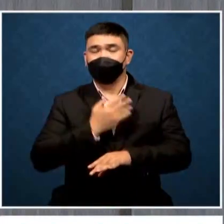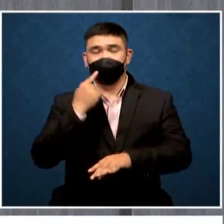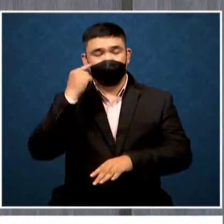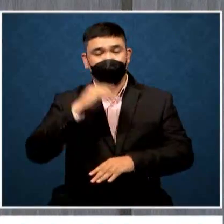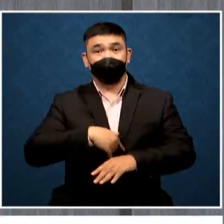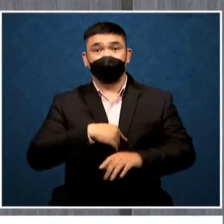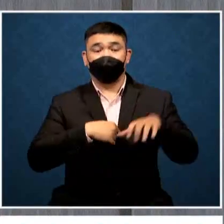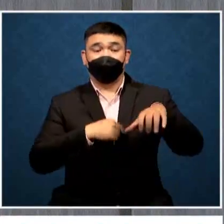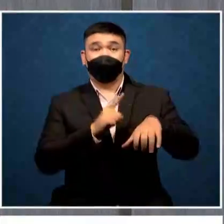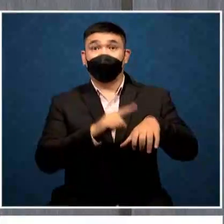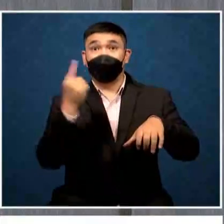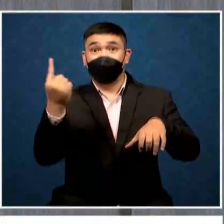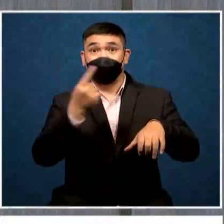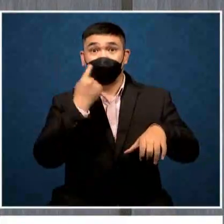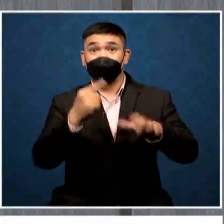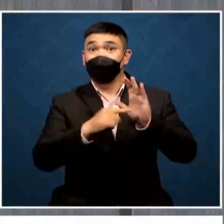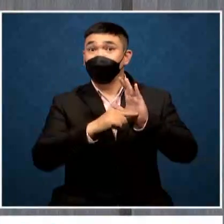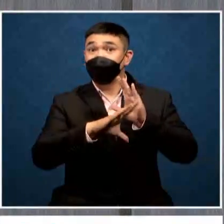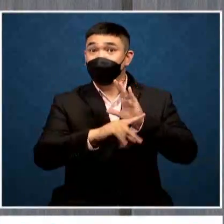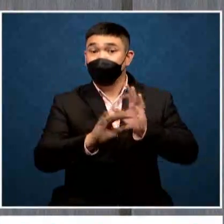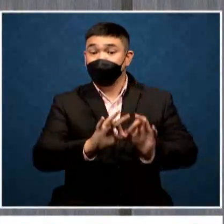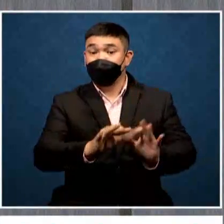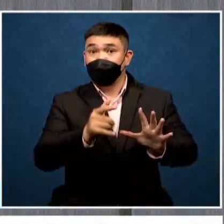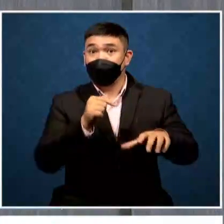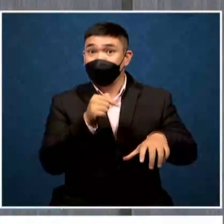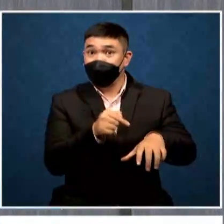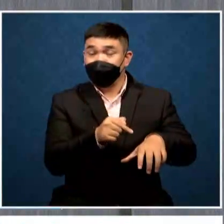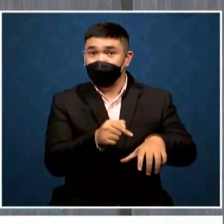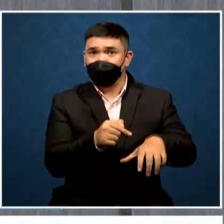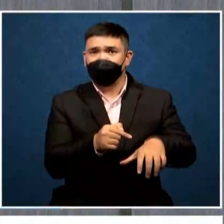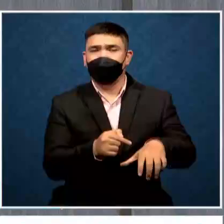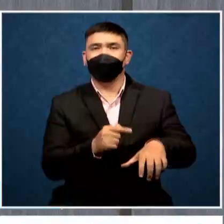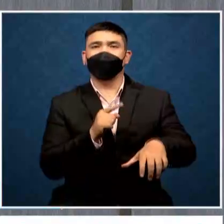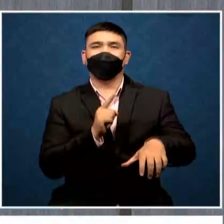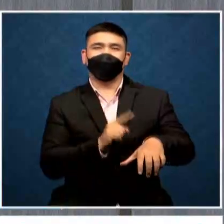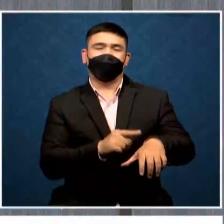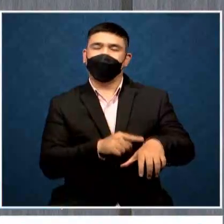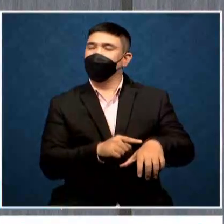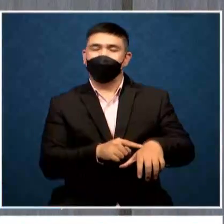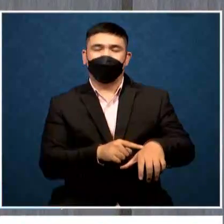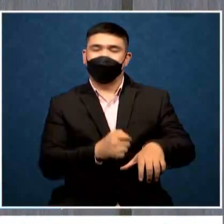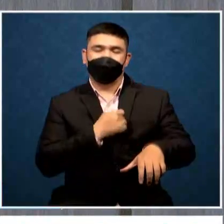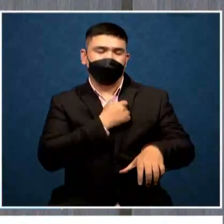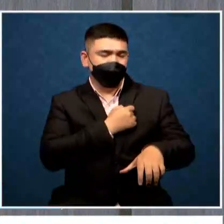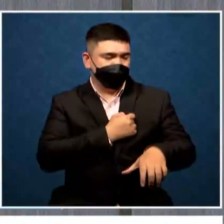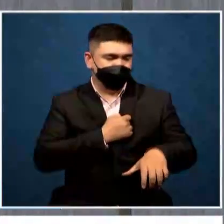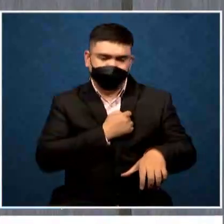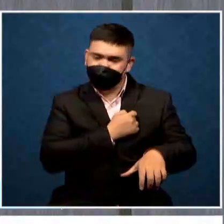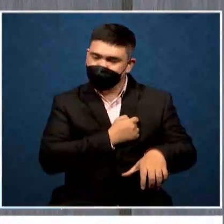าเท่นบีสัตหีบชลบุรีนั้นต้องถือว่าเป็นโศกนาฏกรรมที่รุนแร